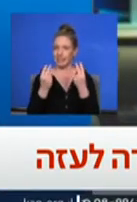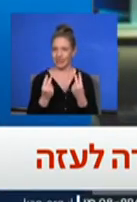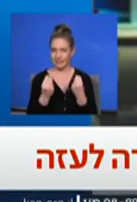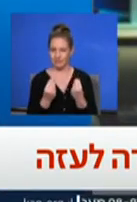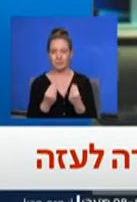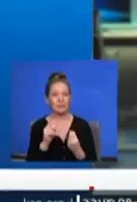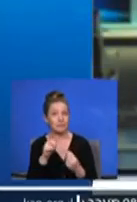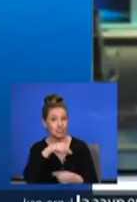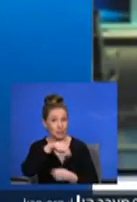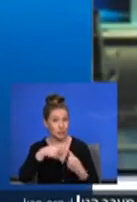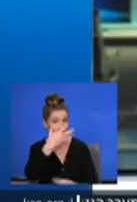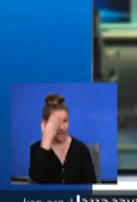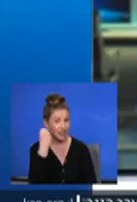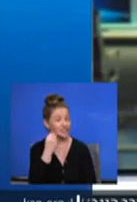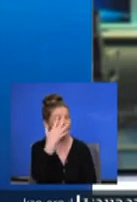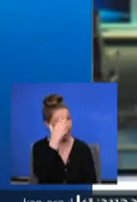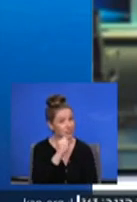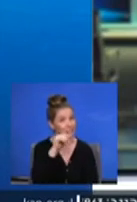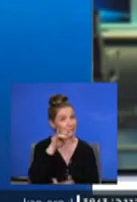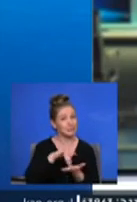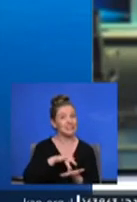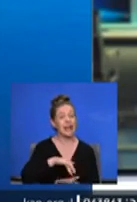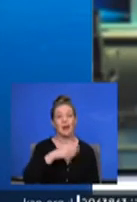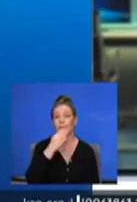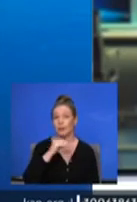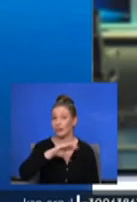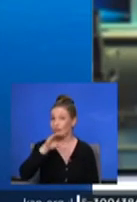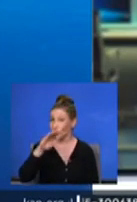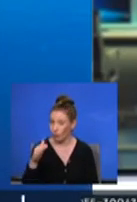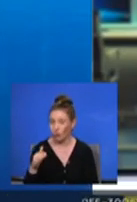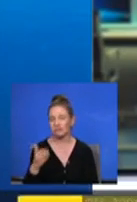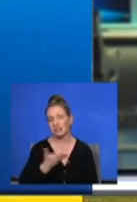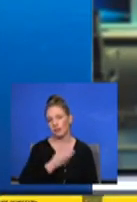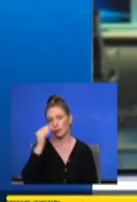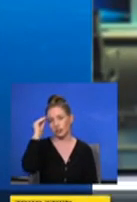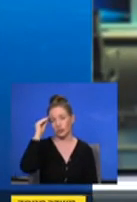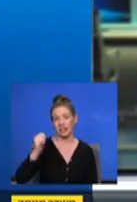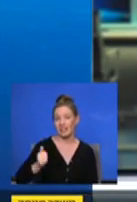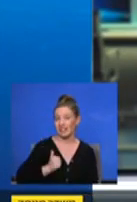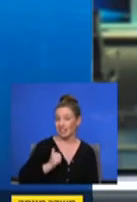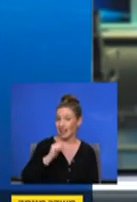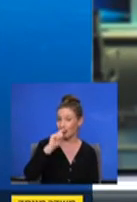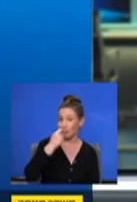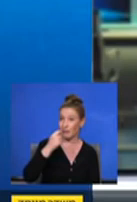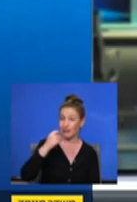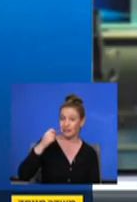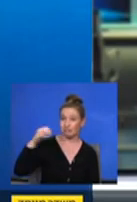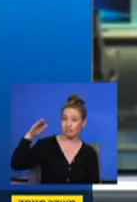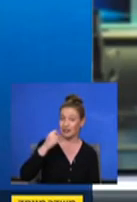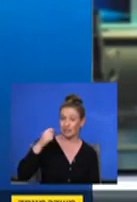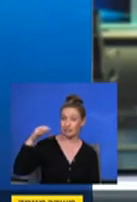גם ביהודה ושומרון, קיבלנו הלילה תזכורת, צהל ושב"כ חיסלו מהאוויר חוליית חמאס וג'יהאד איסלאמי